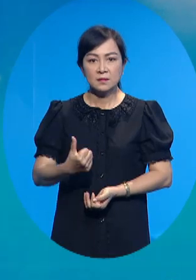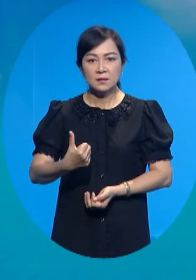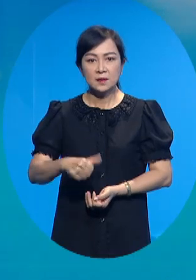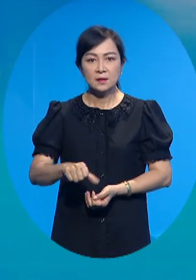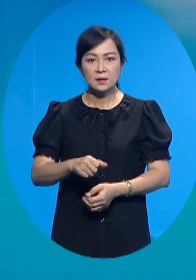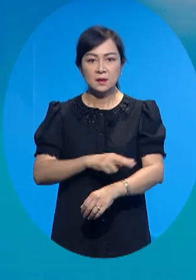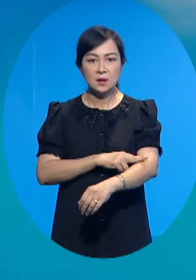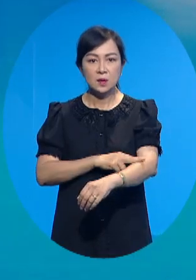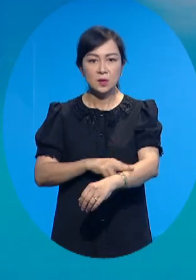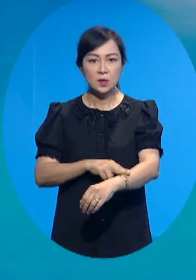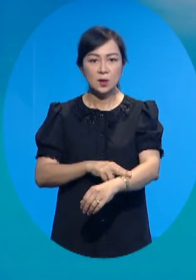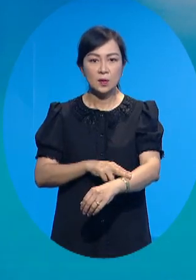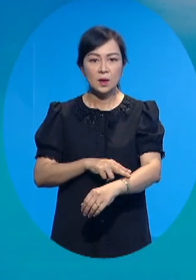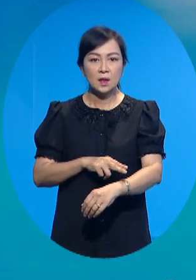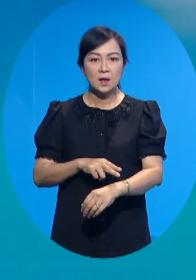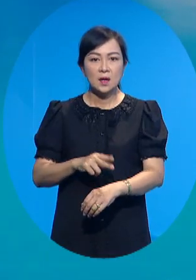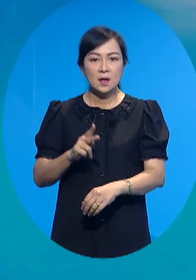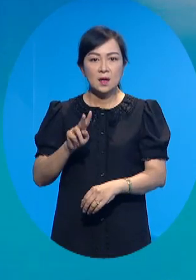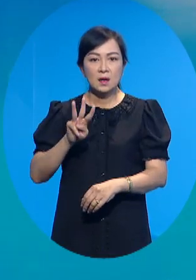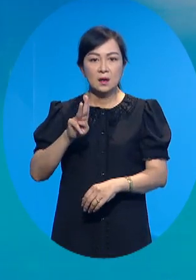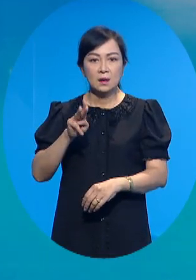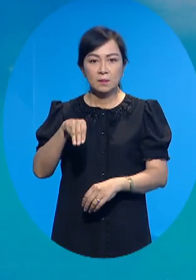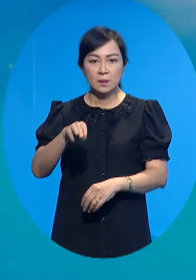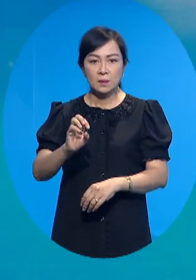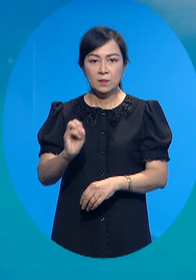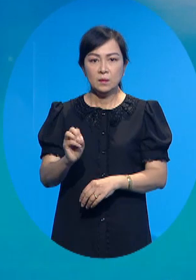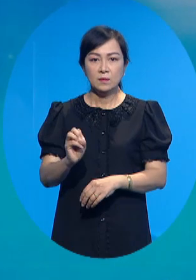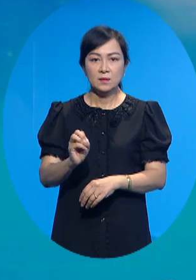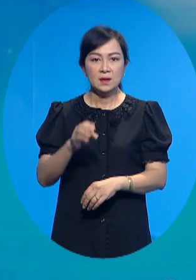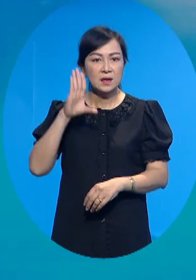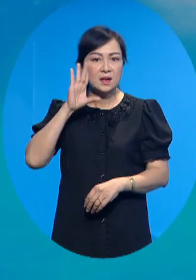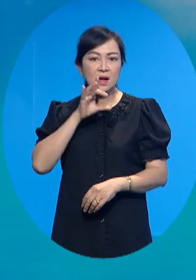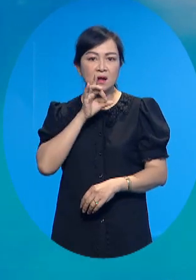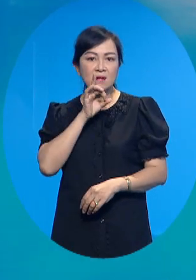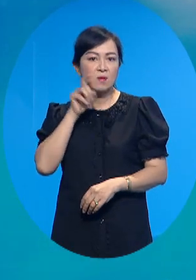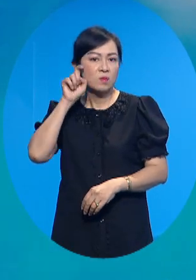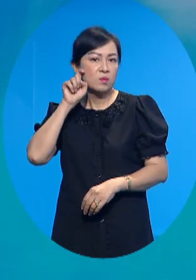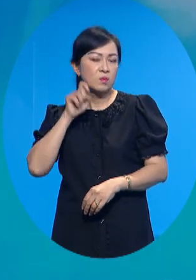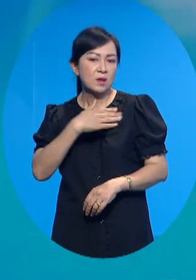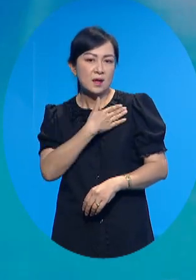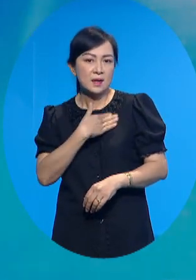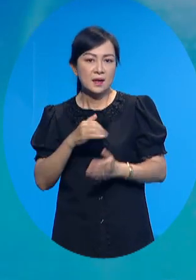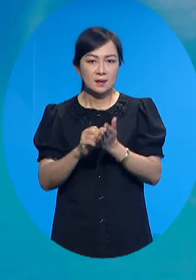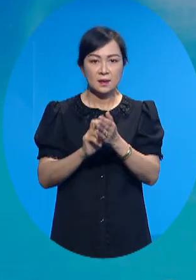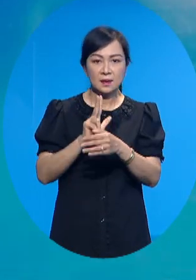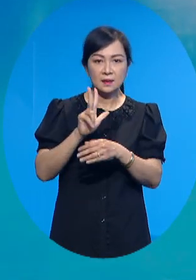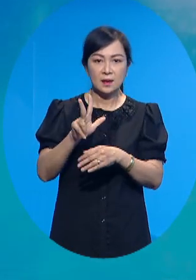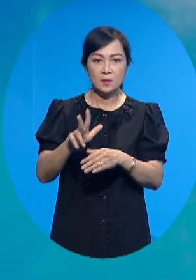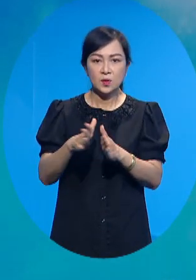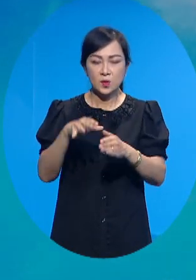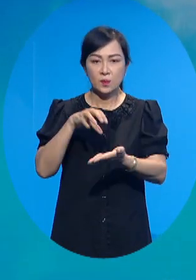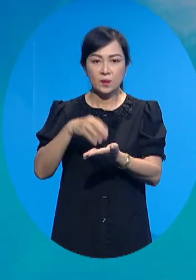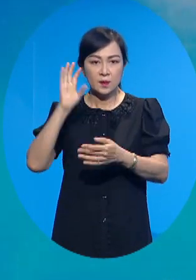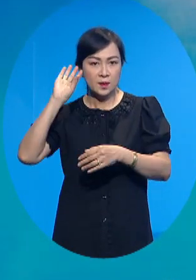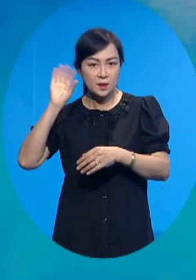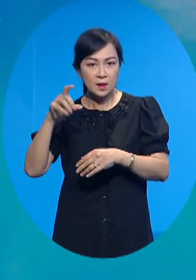Theo nhận định của các chuyên gia thuộc Tổ chức Khí tượng Thế giới WMO, tình hình nắng nóng khắc nghiệt sẽ kéo dài sang tháng 8 tại nhiều nơi trên thế